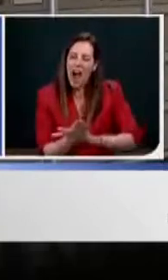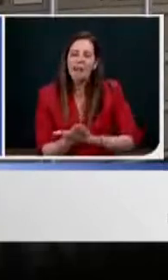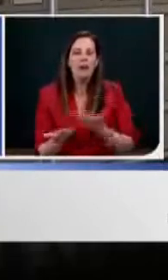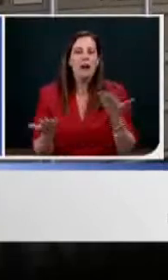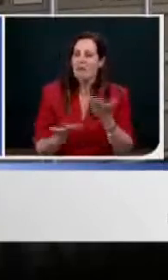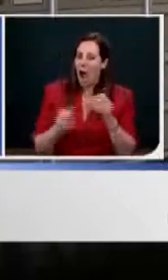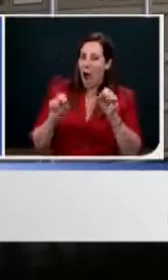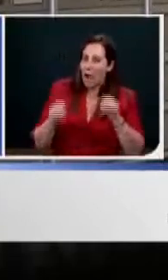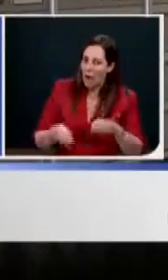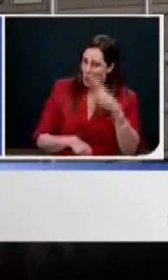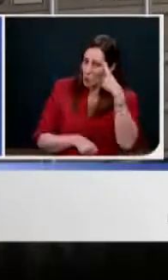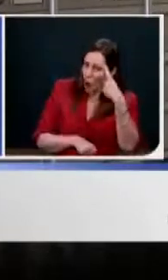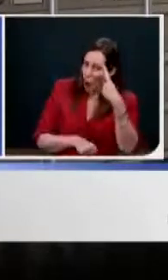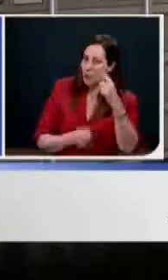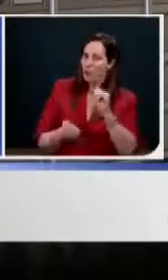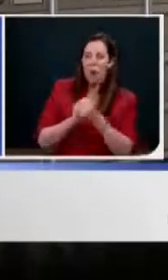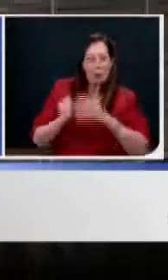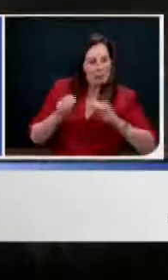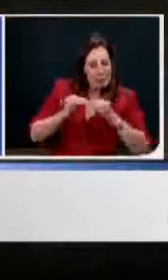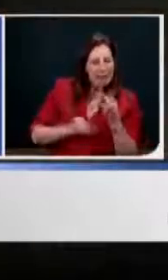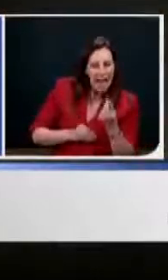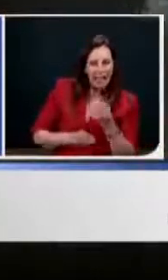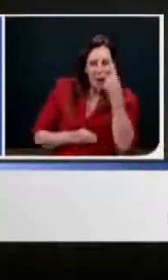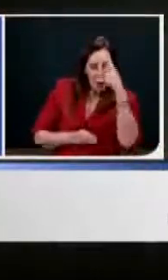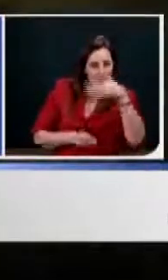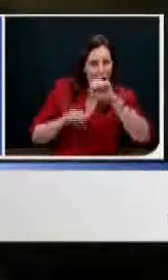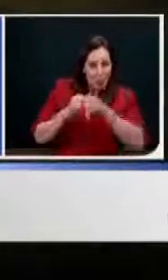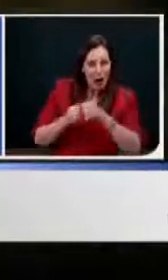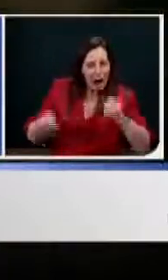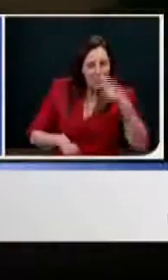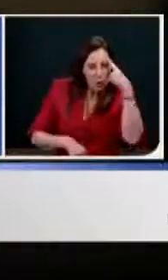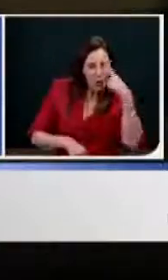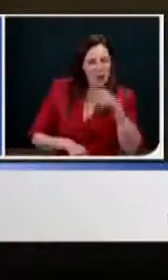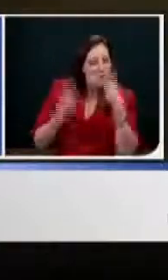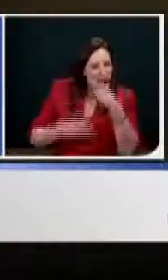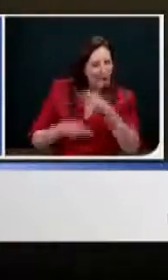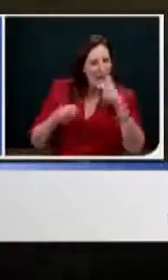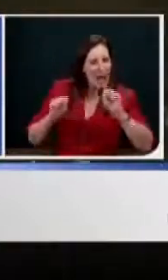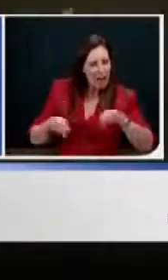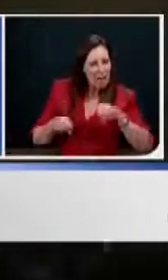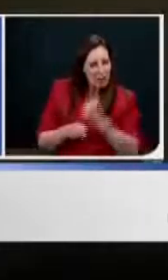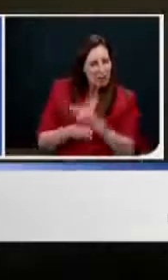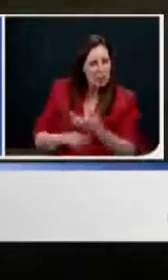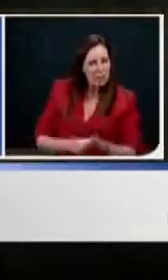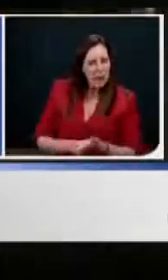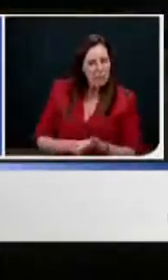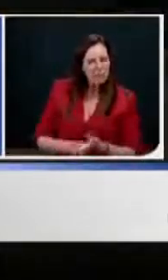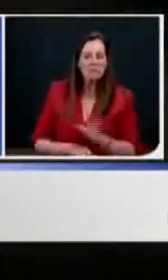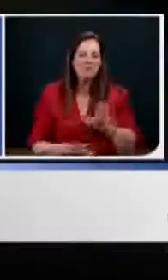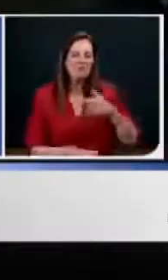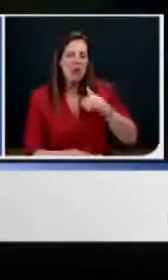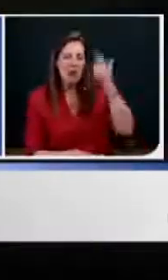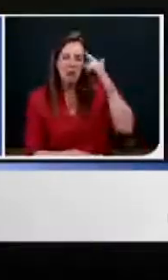זה, אגב, במודע, מתוך רצון לחסוך כסף, יודעים שיהיו ליקויים, אבל זה שווה להם, מה שנקרא? אני